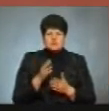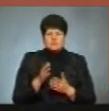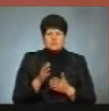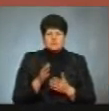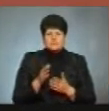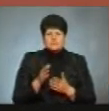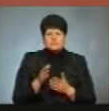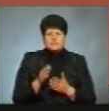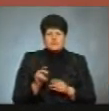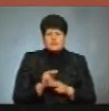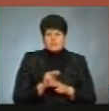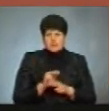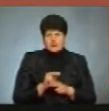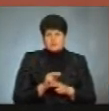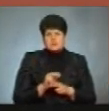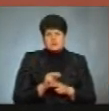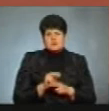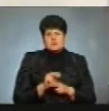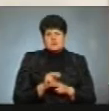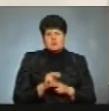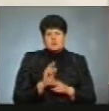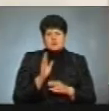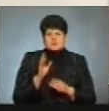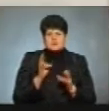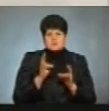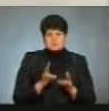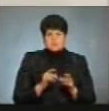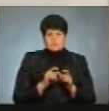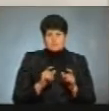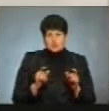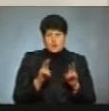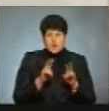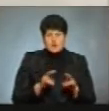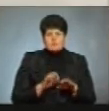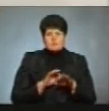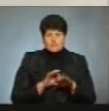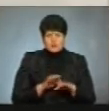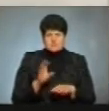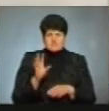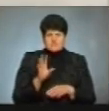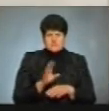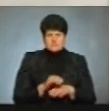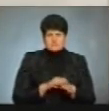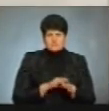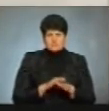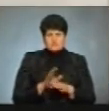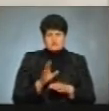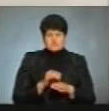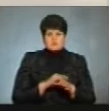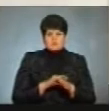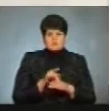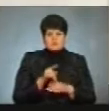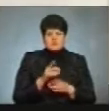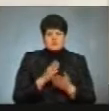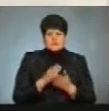ісправне і потенційно небезпечний об'єкт. Так що огляд проводиться і все, дотримується всіх вимог, і